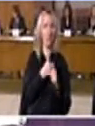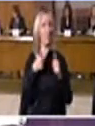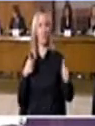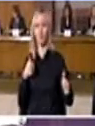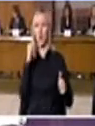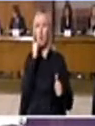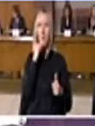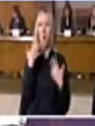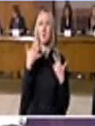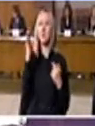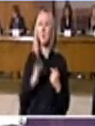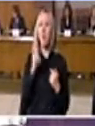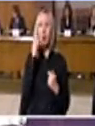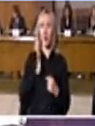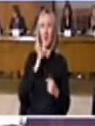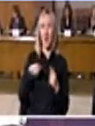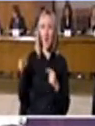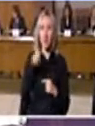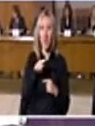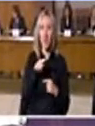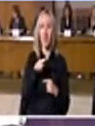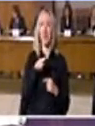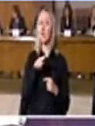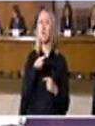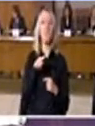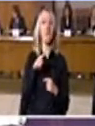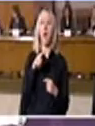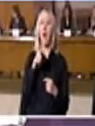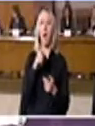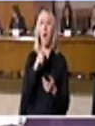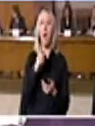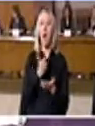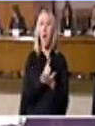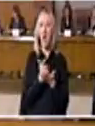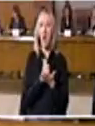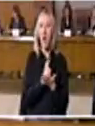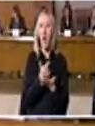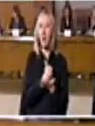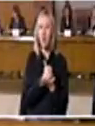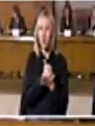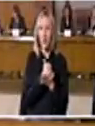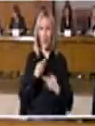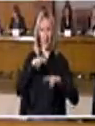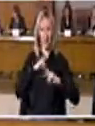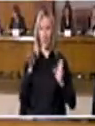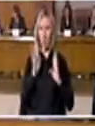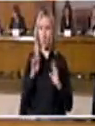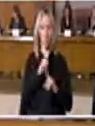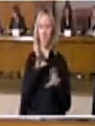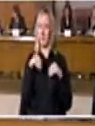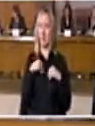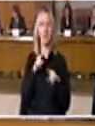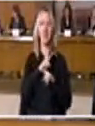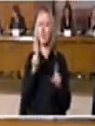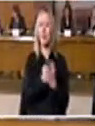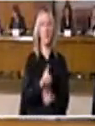80% građani i građanki LGBT osobe neprihvatljive ni kao prijatelji, ni kao komšije. Velika većina građana,